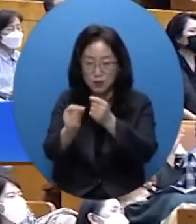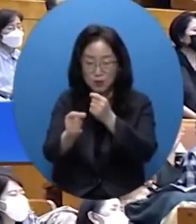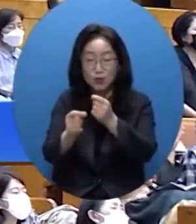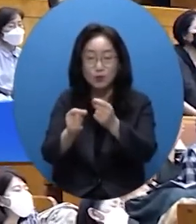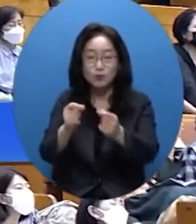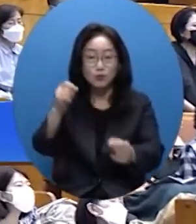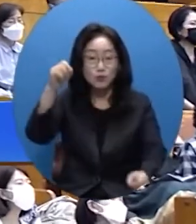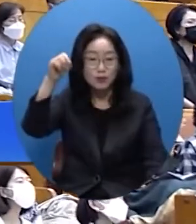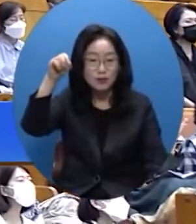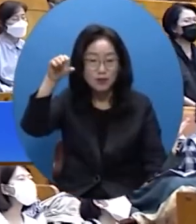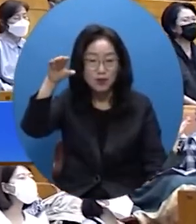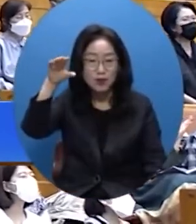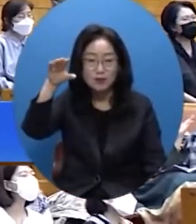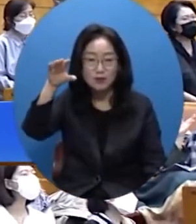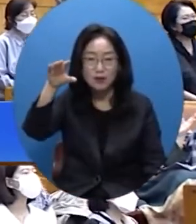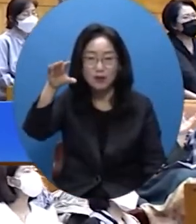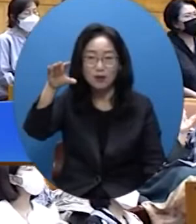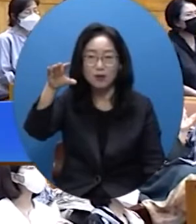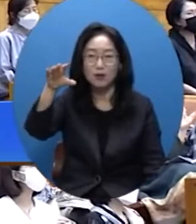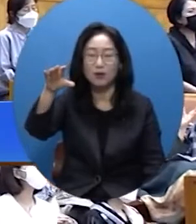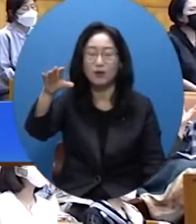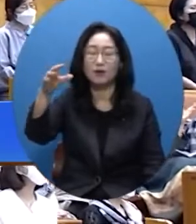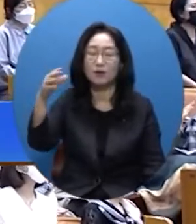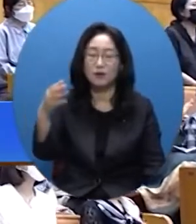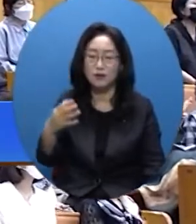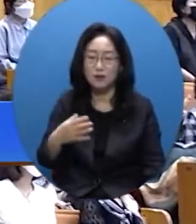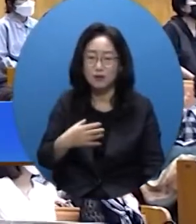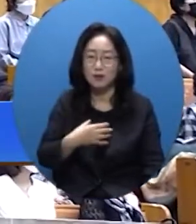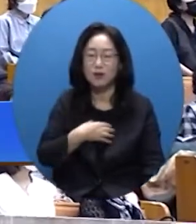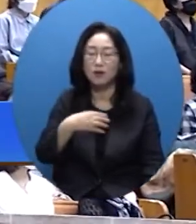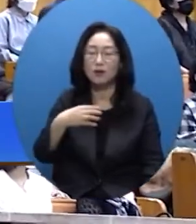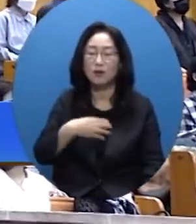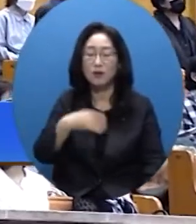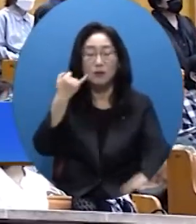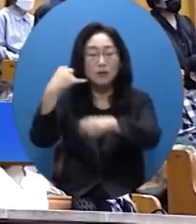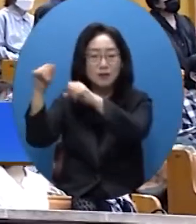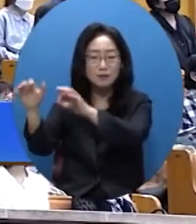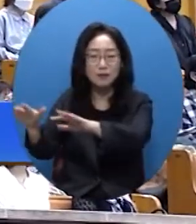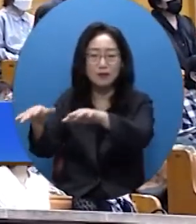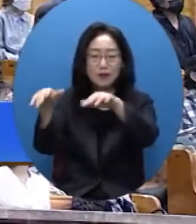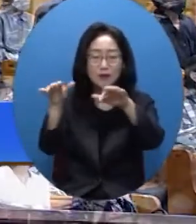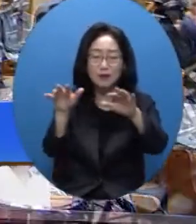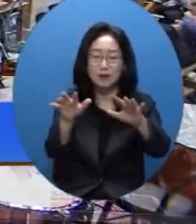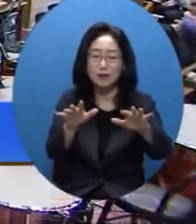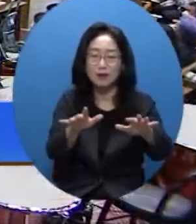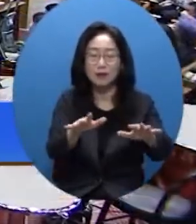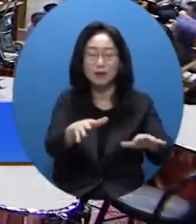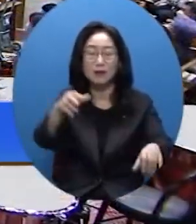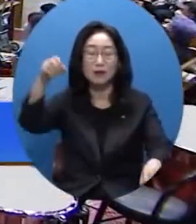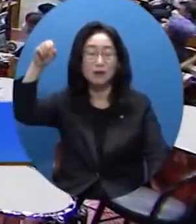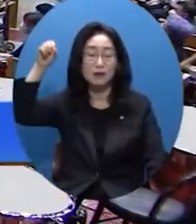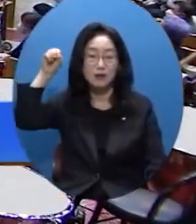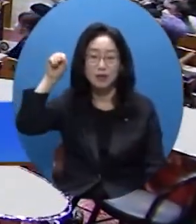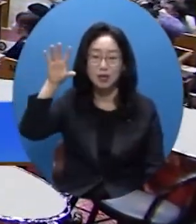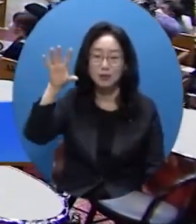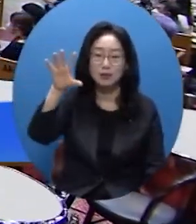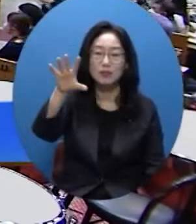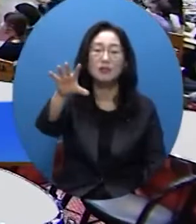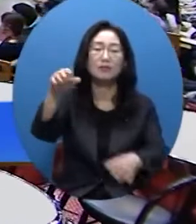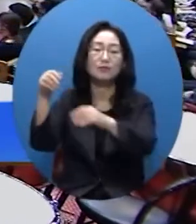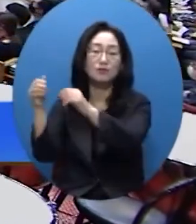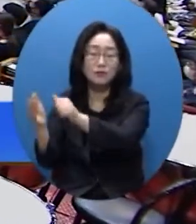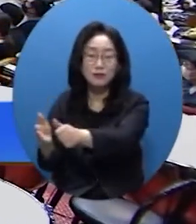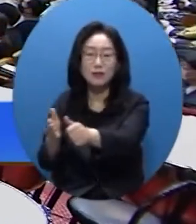아 무 를 켜서 어 으 후로 맞닿아 아다